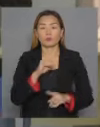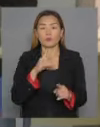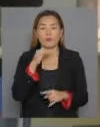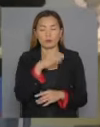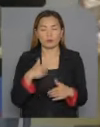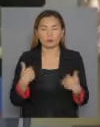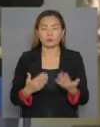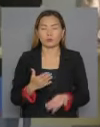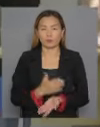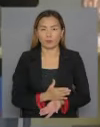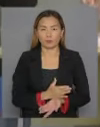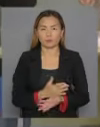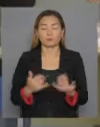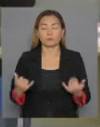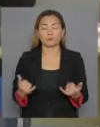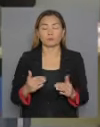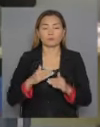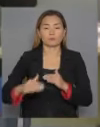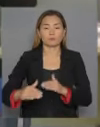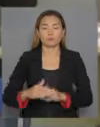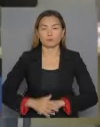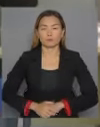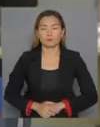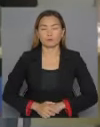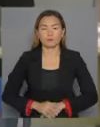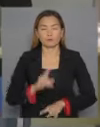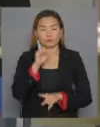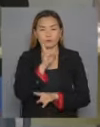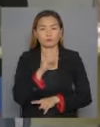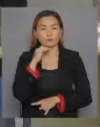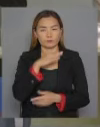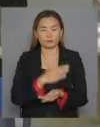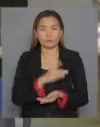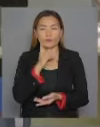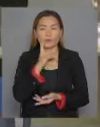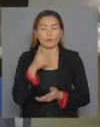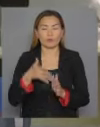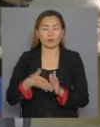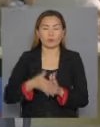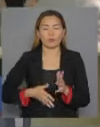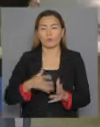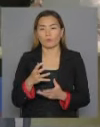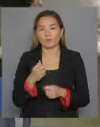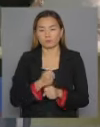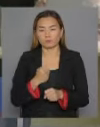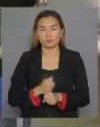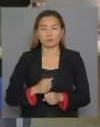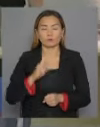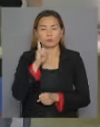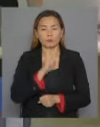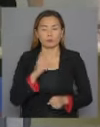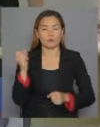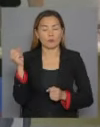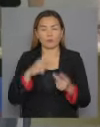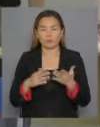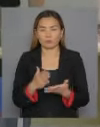көп. Себебі кәдімгі асфальт жолдарға қарағанда тиімді жақтарын студенттерімізбен бірге зерттей отырып, тиімді жақтарын